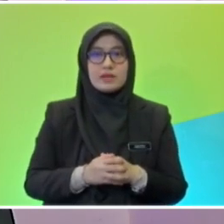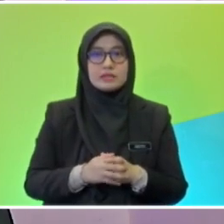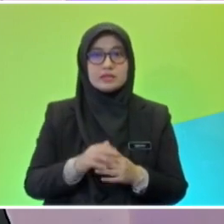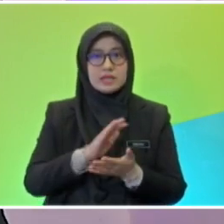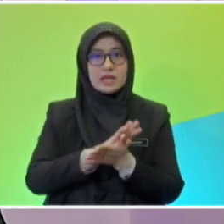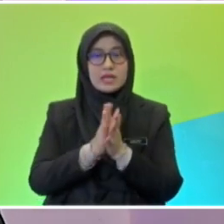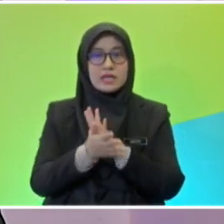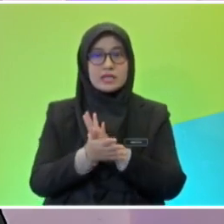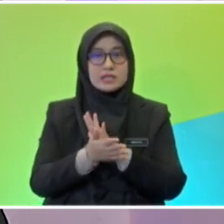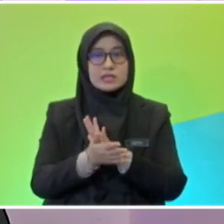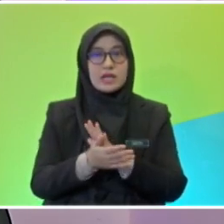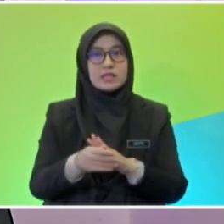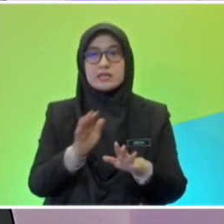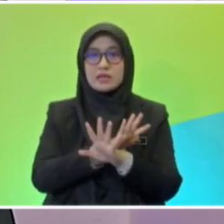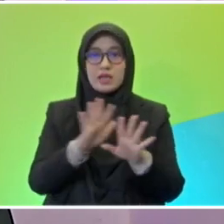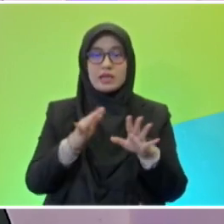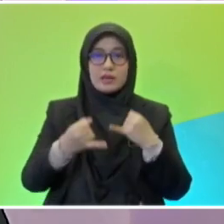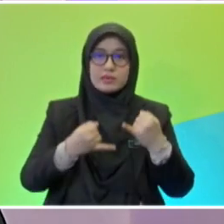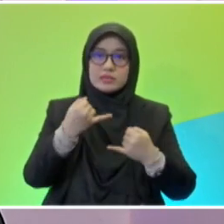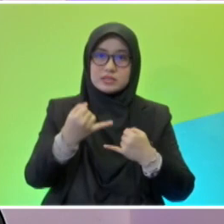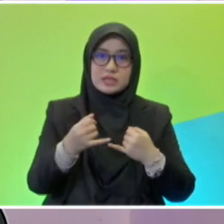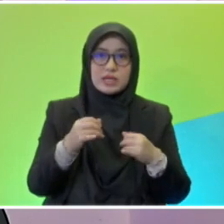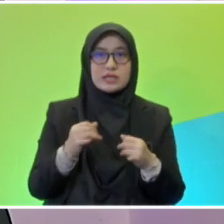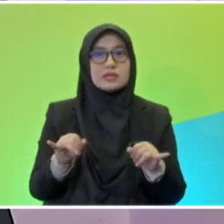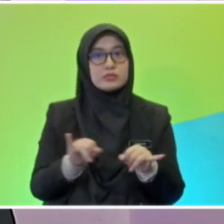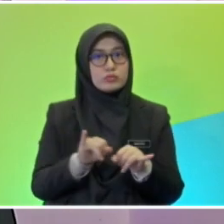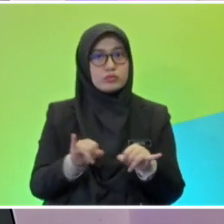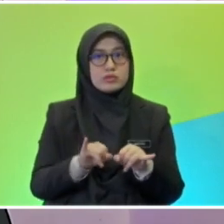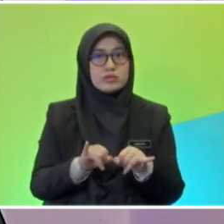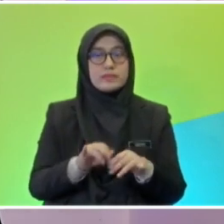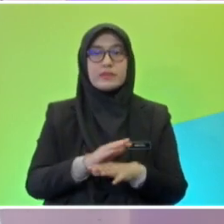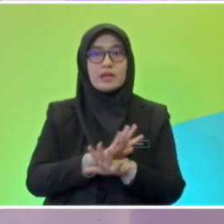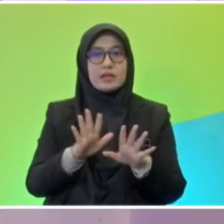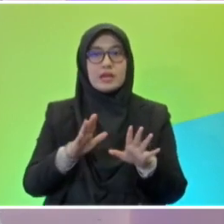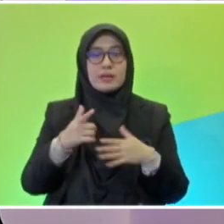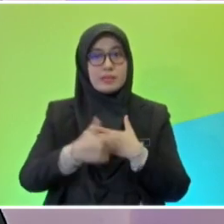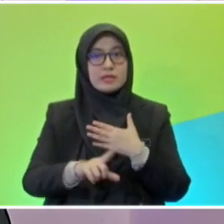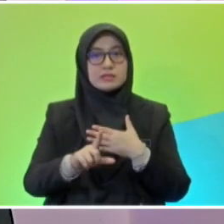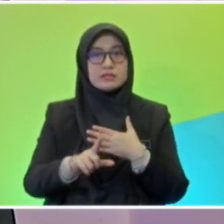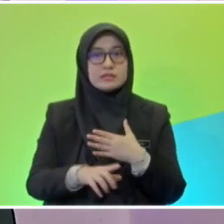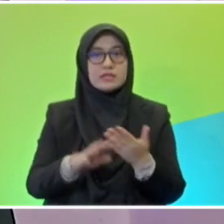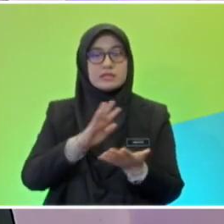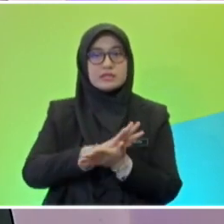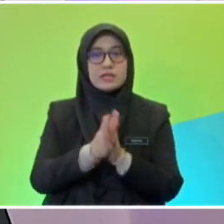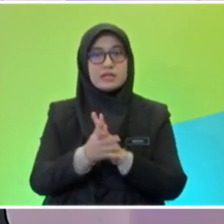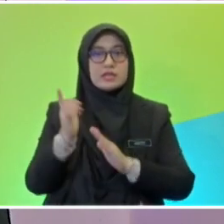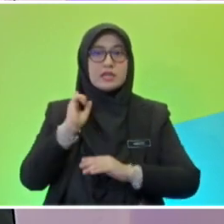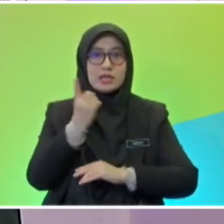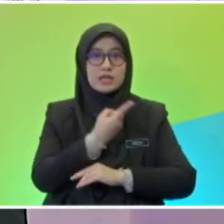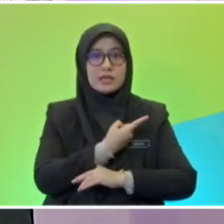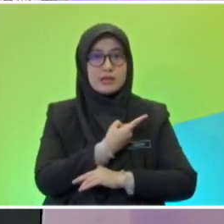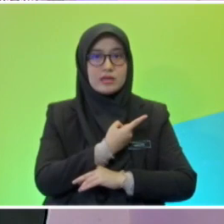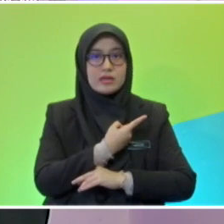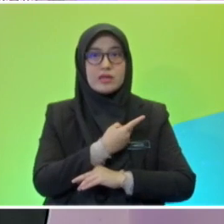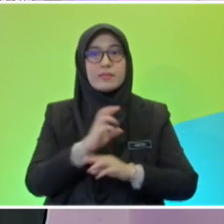juga kan jadi kalau kita ambil dia juga jadi tak lepas dan akhirnya maka kita Pergilah kepada penentangan